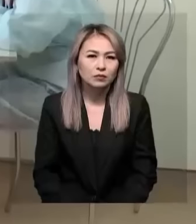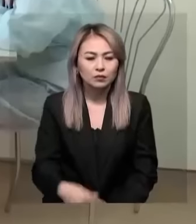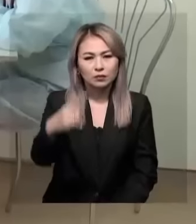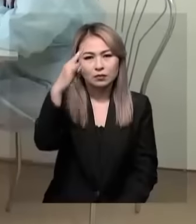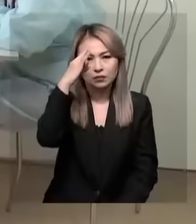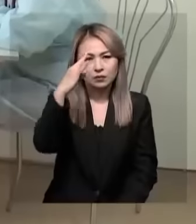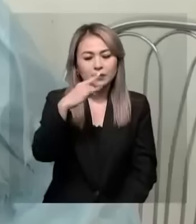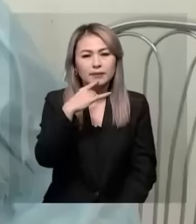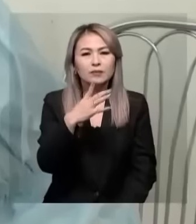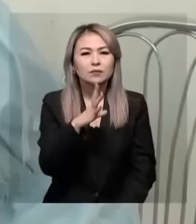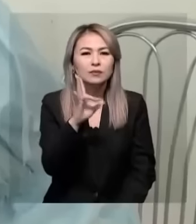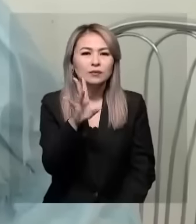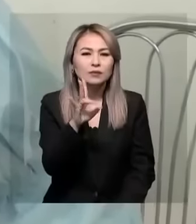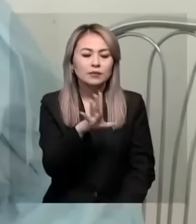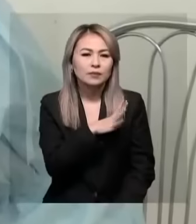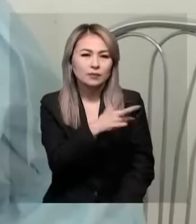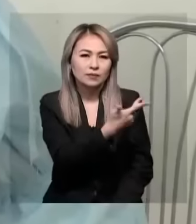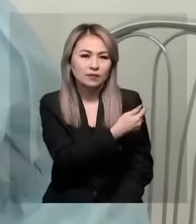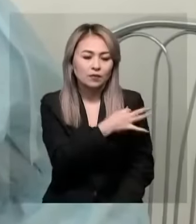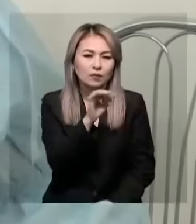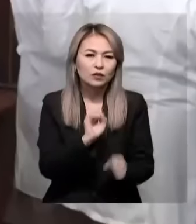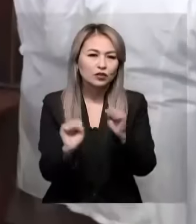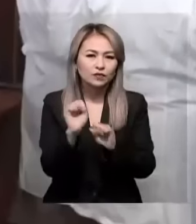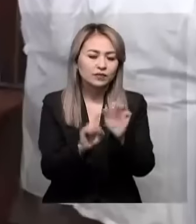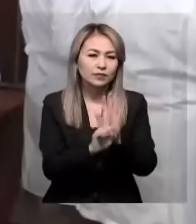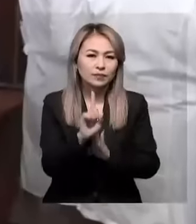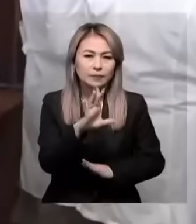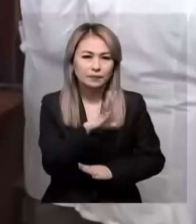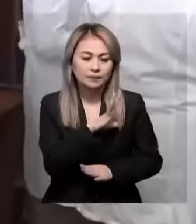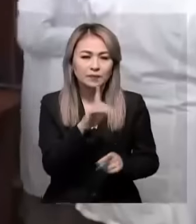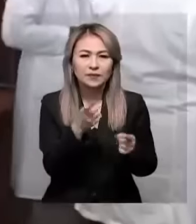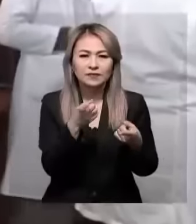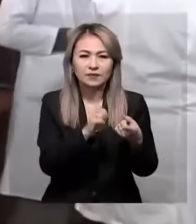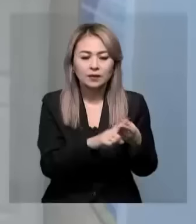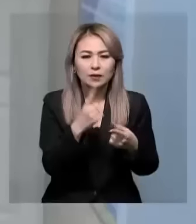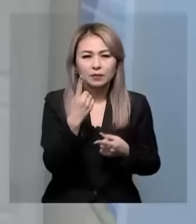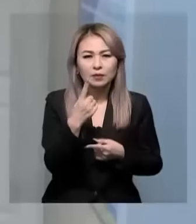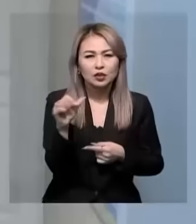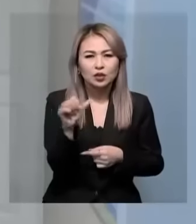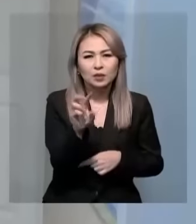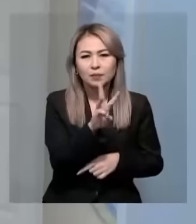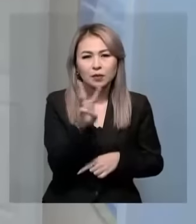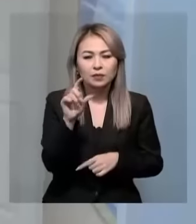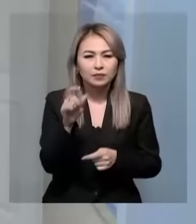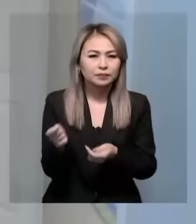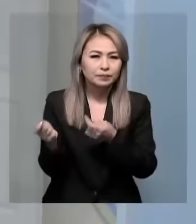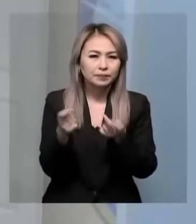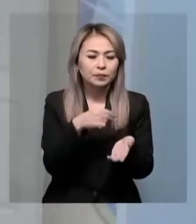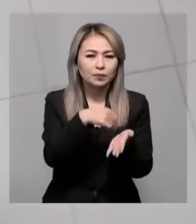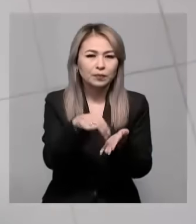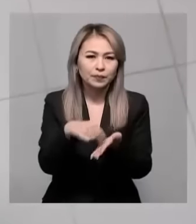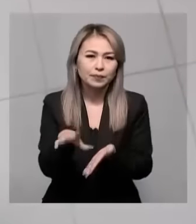қараша айында қызылшаға қарсы қосымша иммундау шарасы басталды. Ол бойынша 1,5 миллион доза вакцина сатып